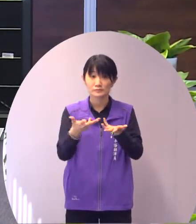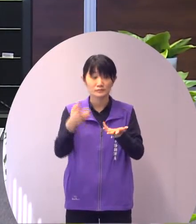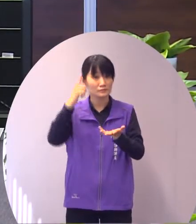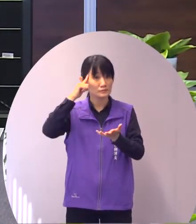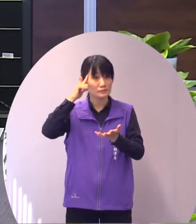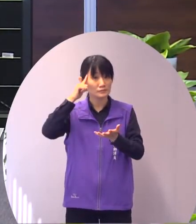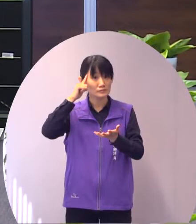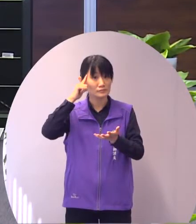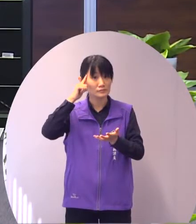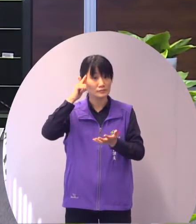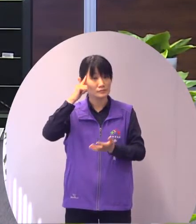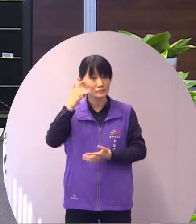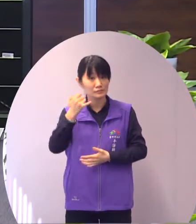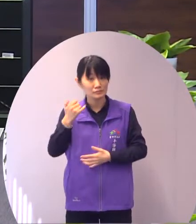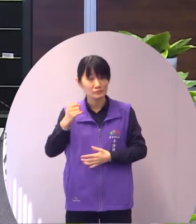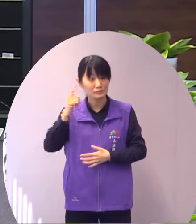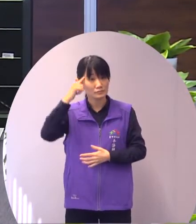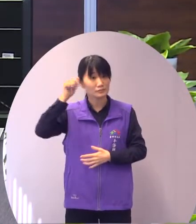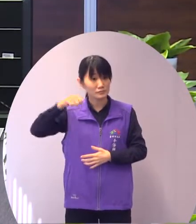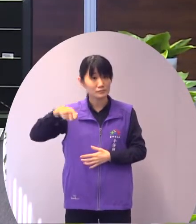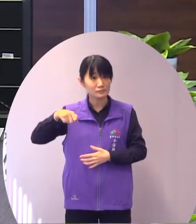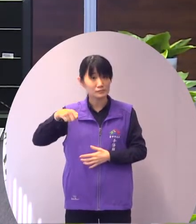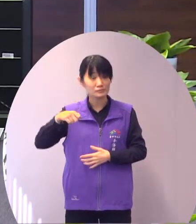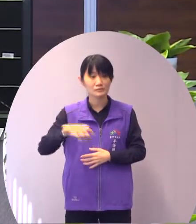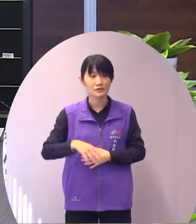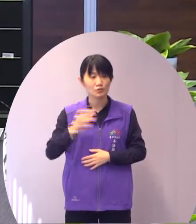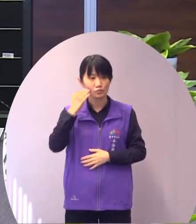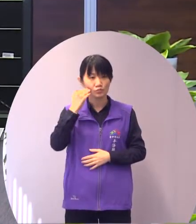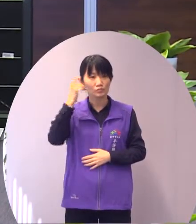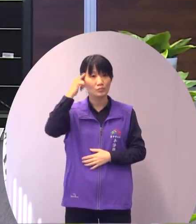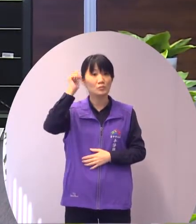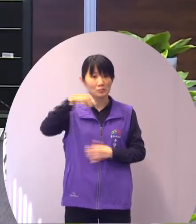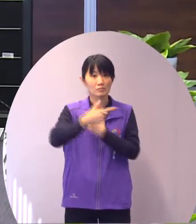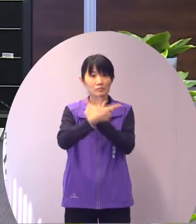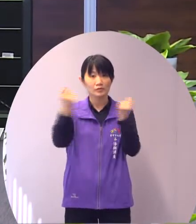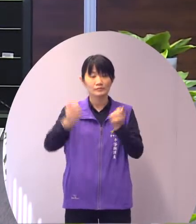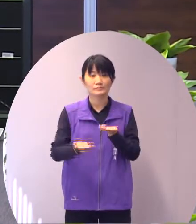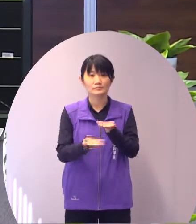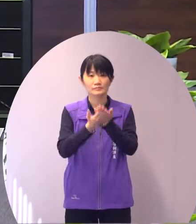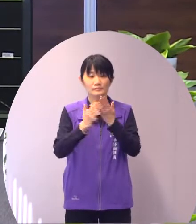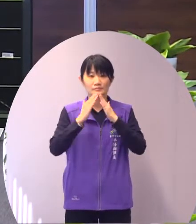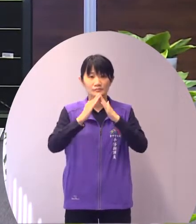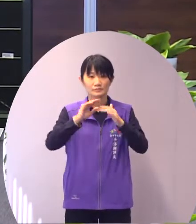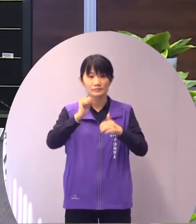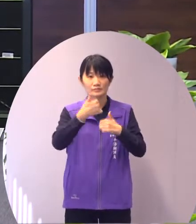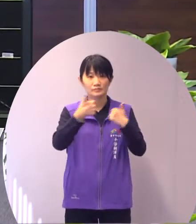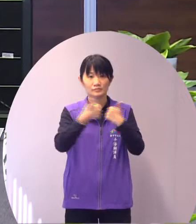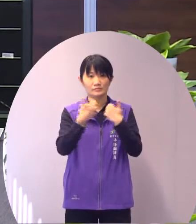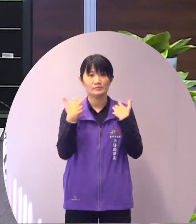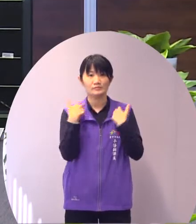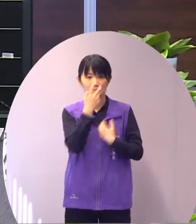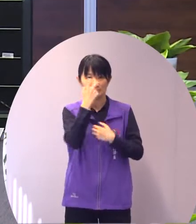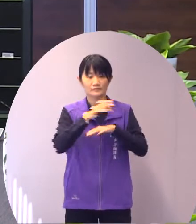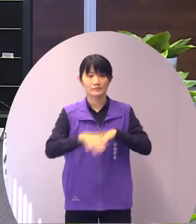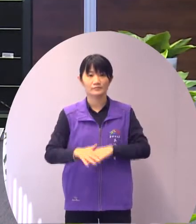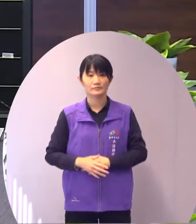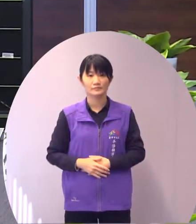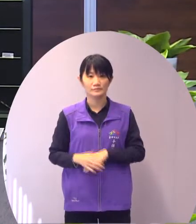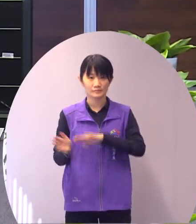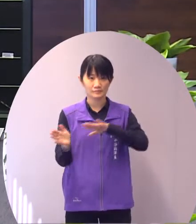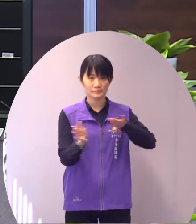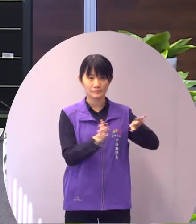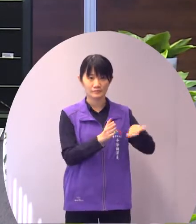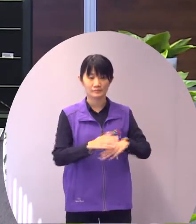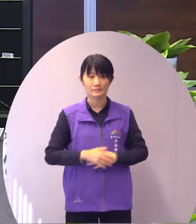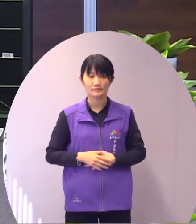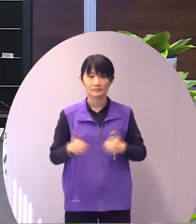子有没有指教？没有的话，我们就通过，送请台中市议会审议。 案